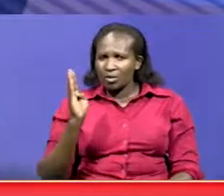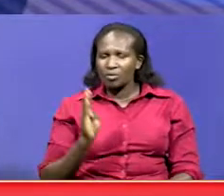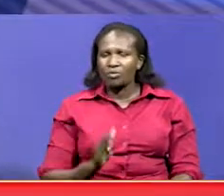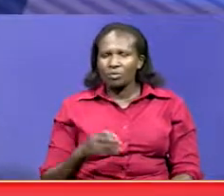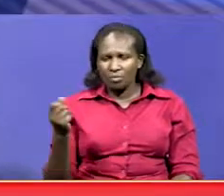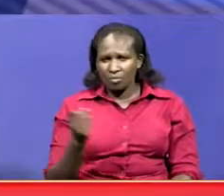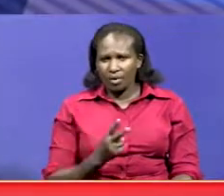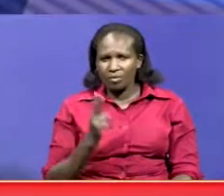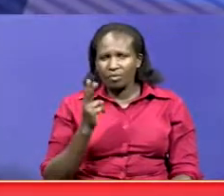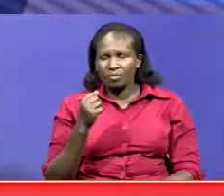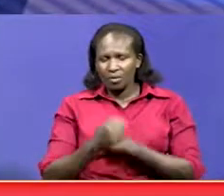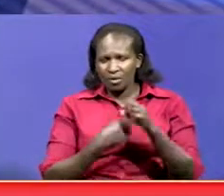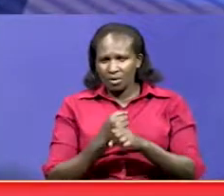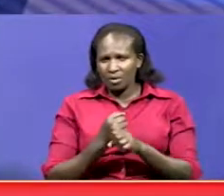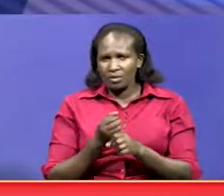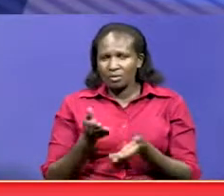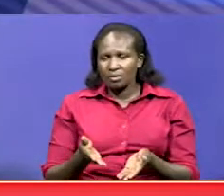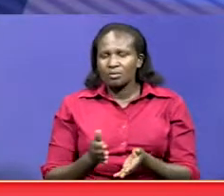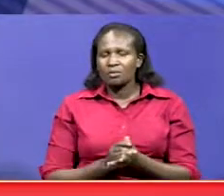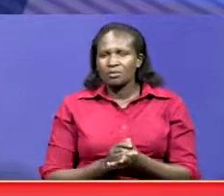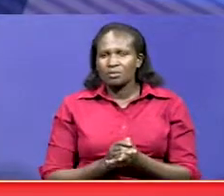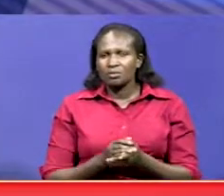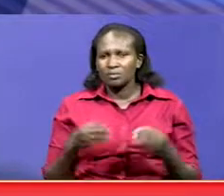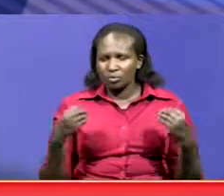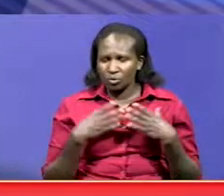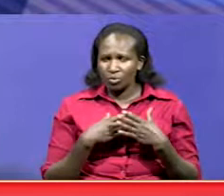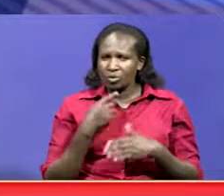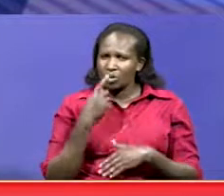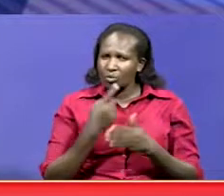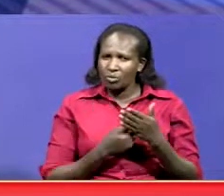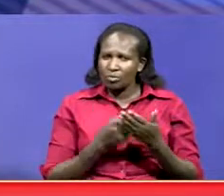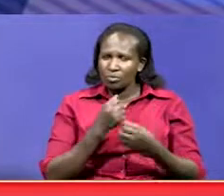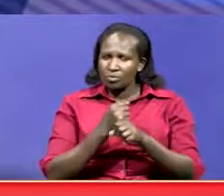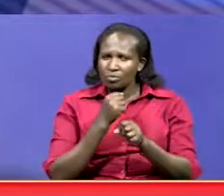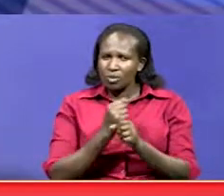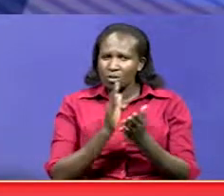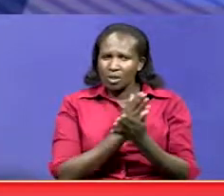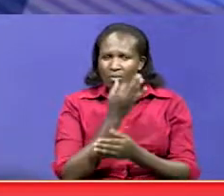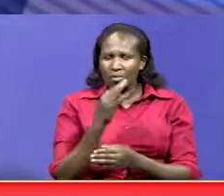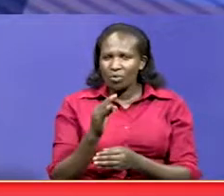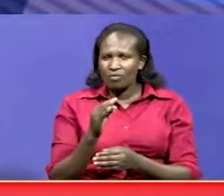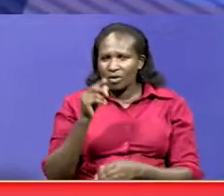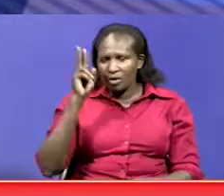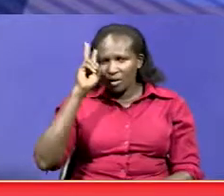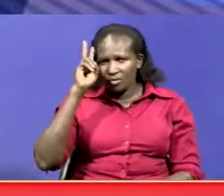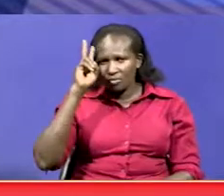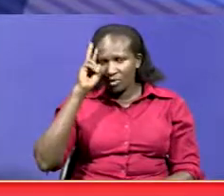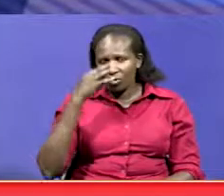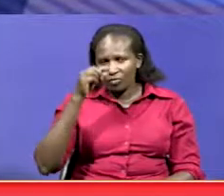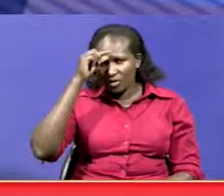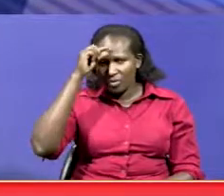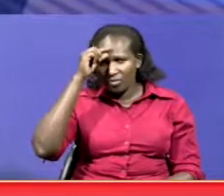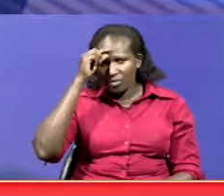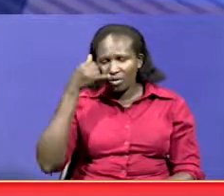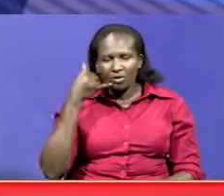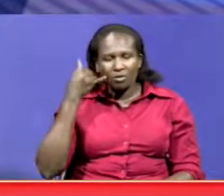mwezi Februari mwaka huu. Kisa hicho cha kutamausha kinadaiwa kutekelezwa na baadhi ya askari wa serikali katika